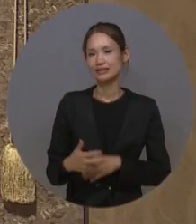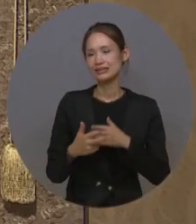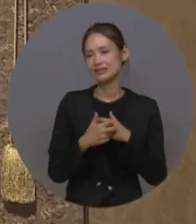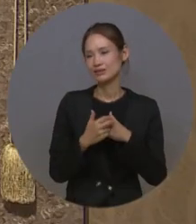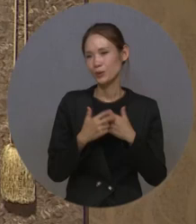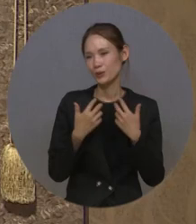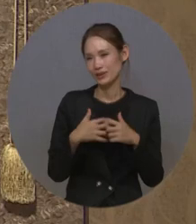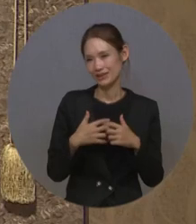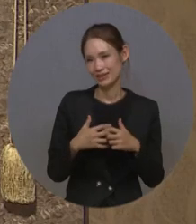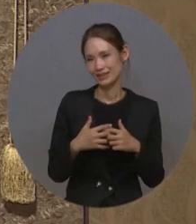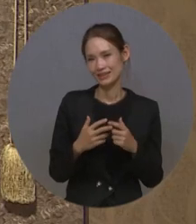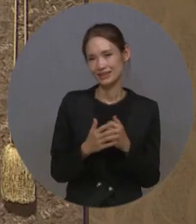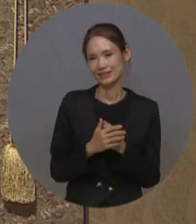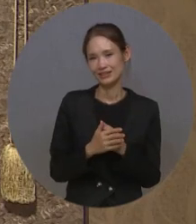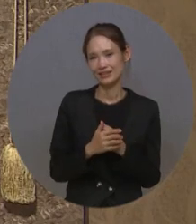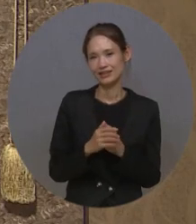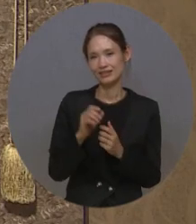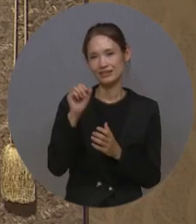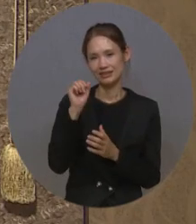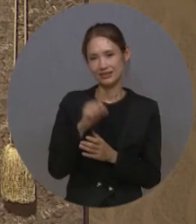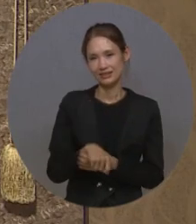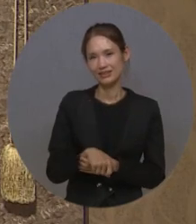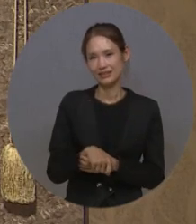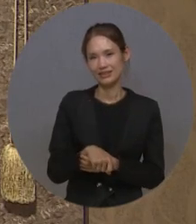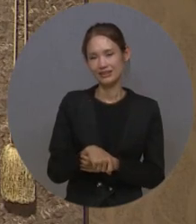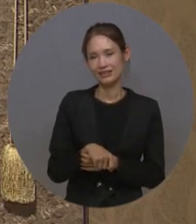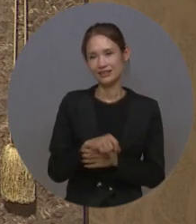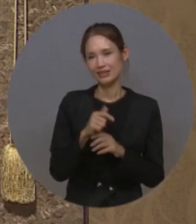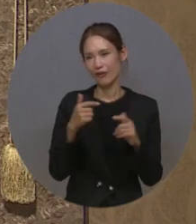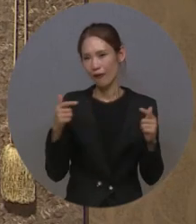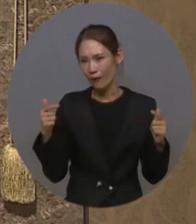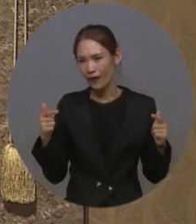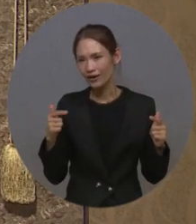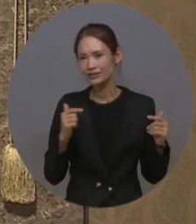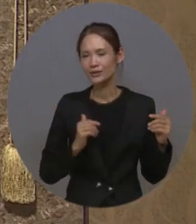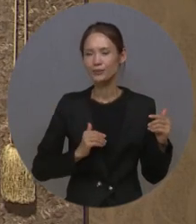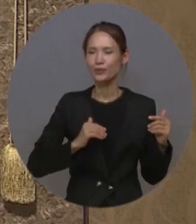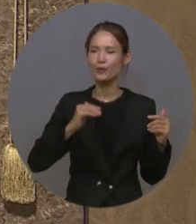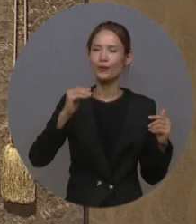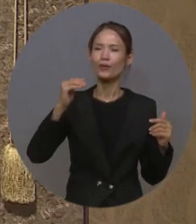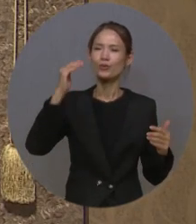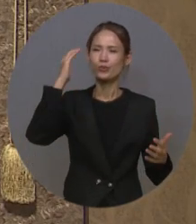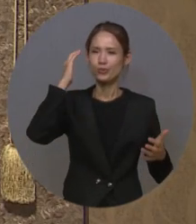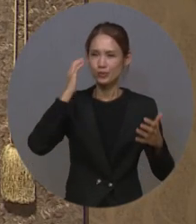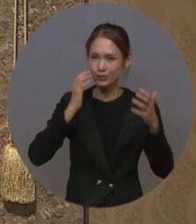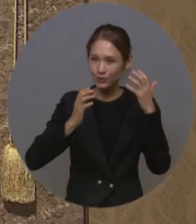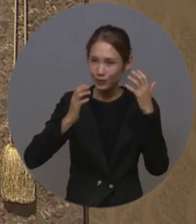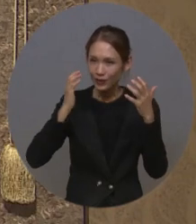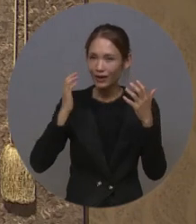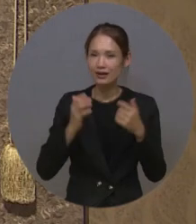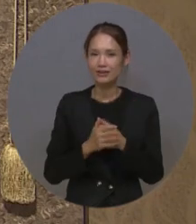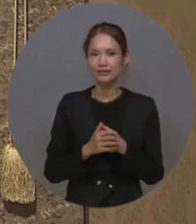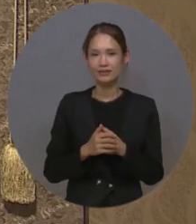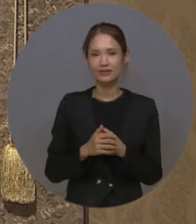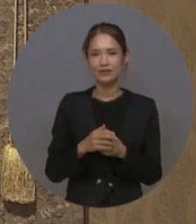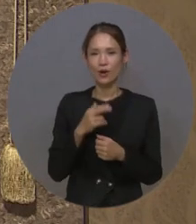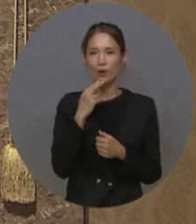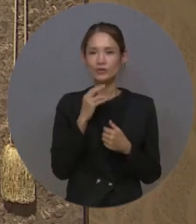보니까 네. 인허가 절차가 되게 또 복잡해요. 사실은 그거 없으면 네. 뭐 다음